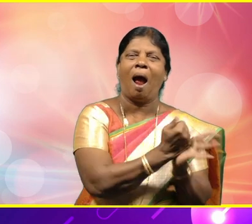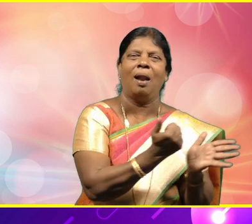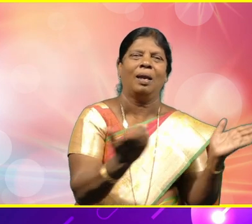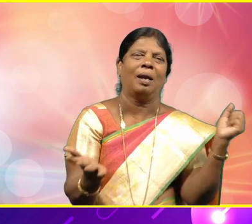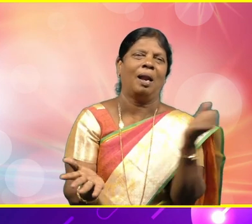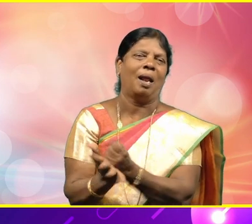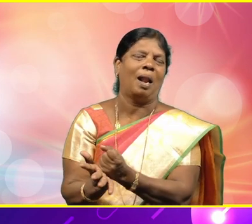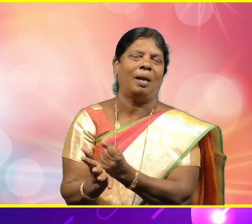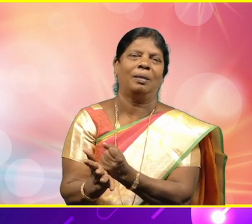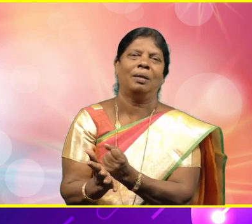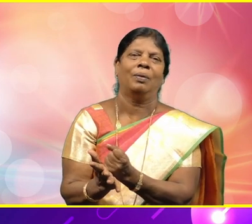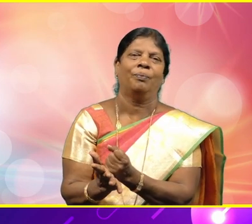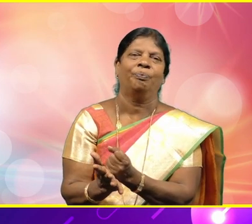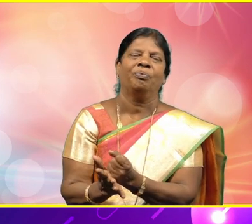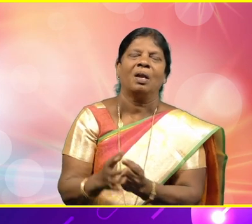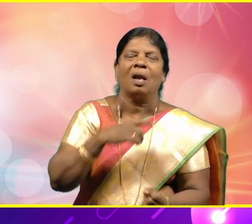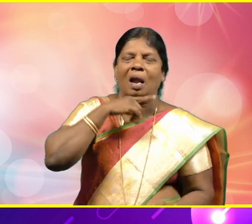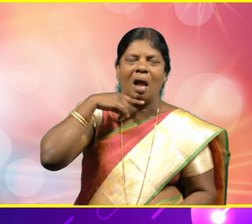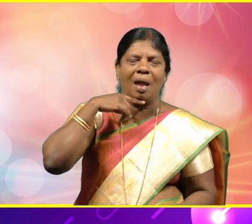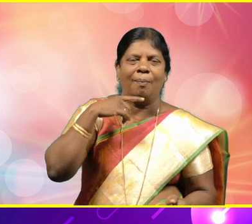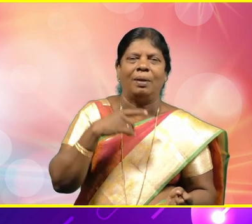தன்னை ஆணிகளால் அடித்து